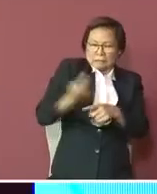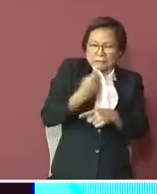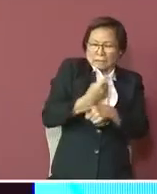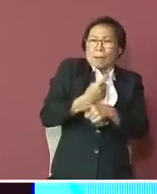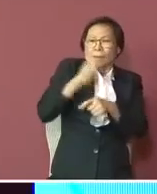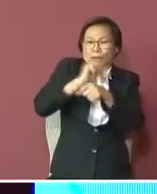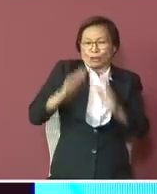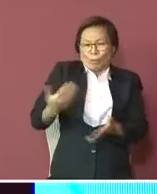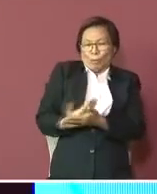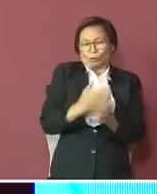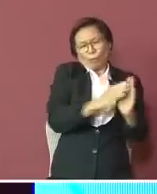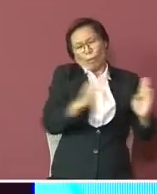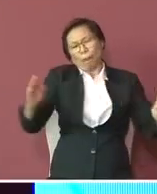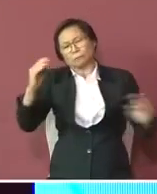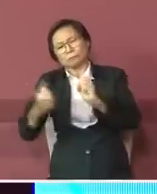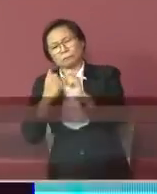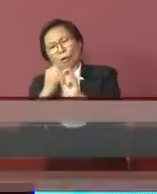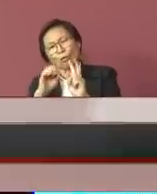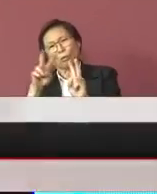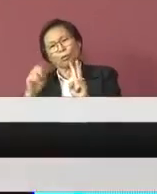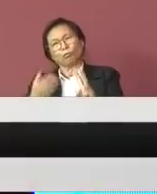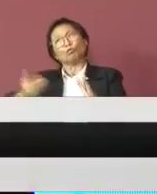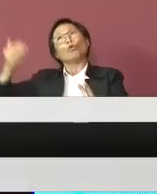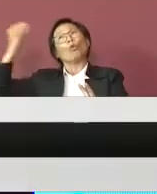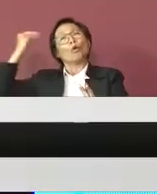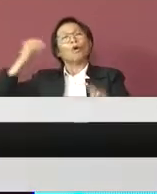di sepanjang tahun ladousse ramai